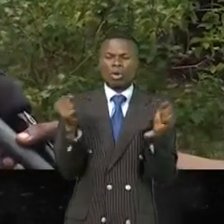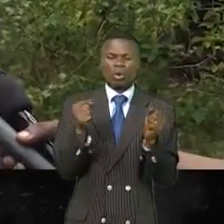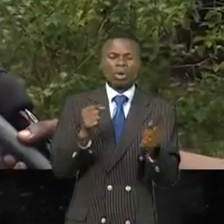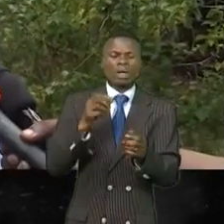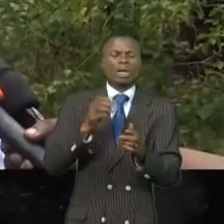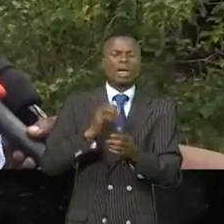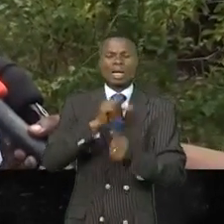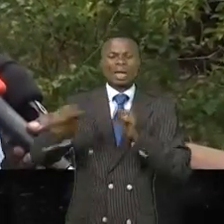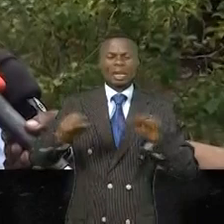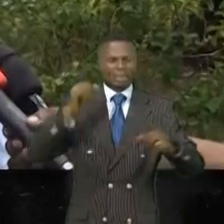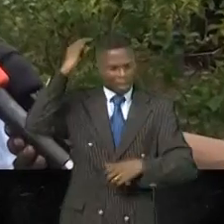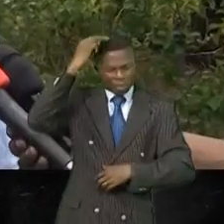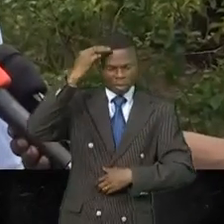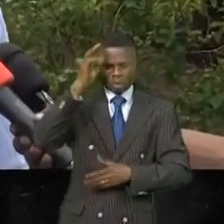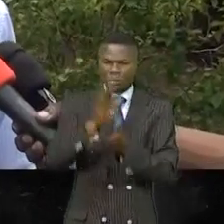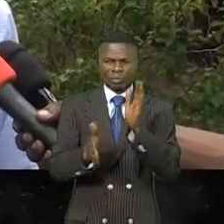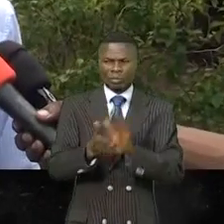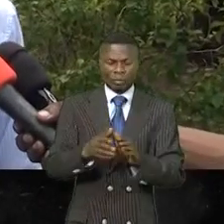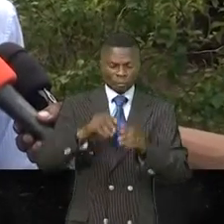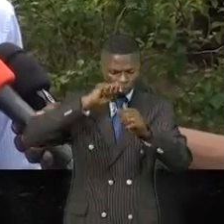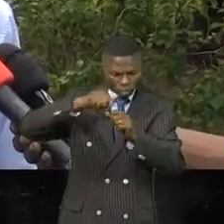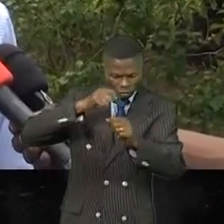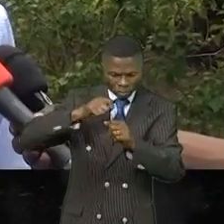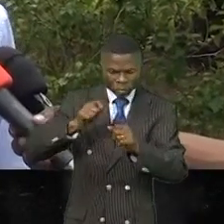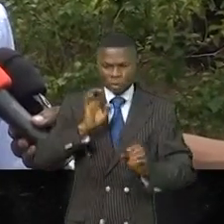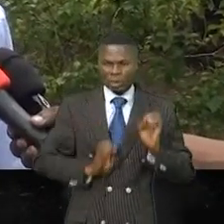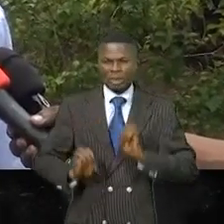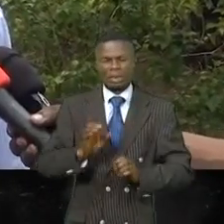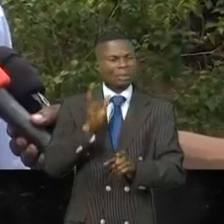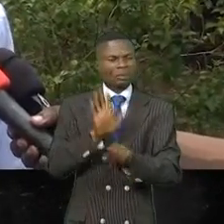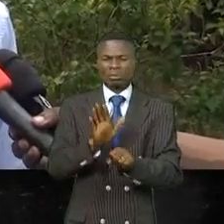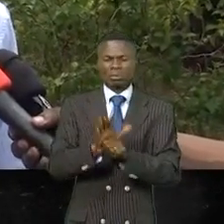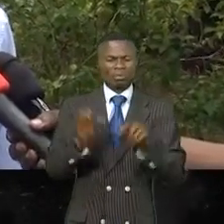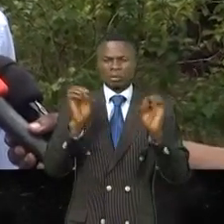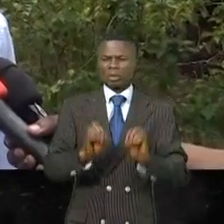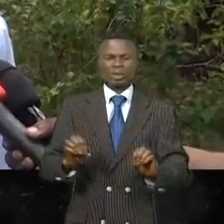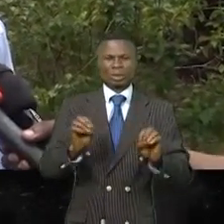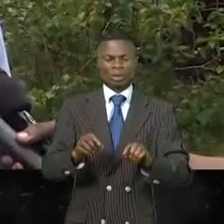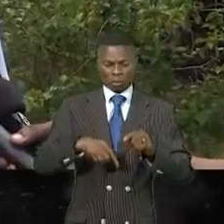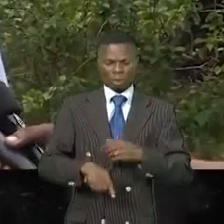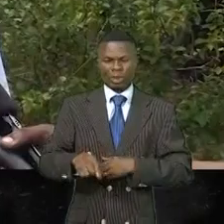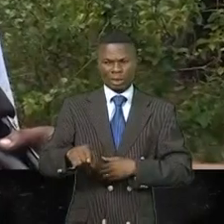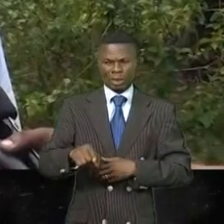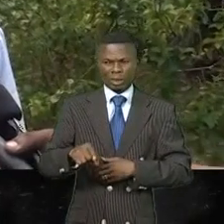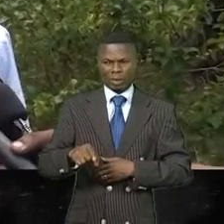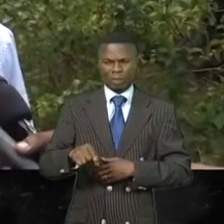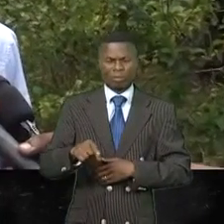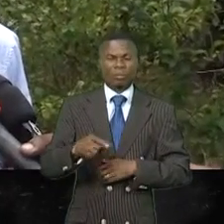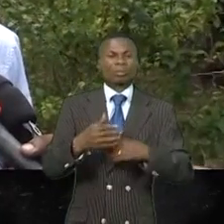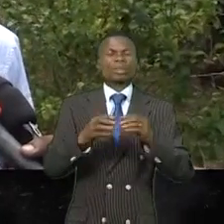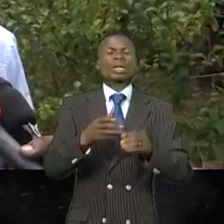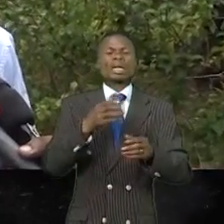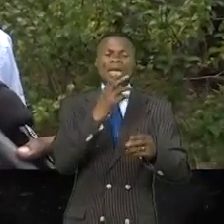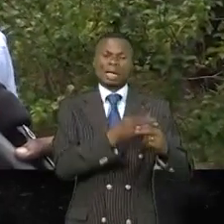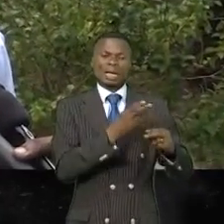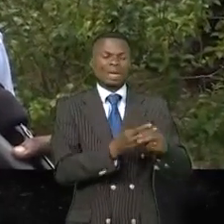scanner, nous n'avons pas un laboratoire de biochimie avancé en ce jour. Et puis des banques de sang